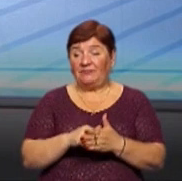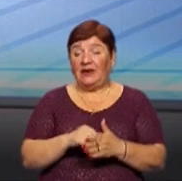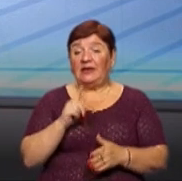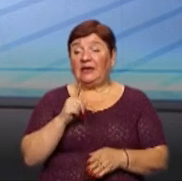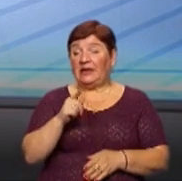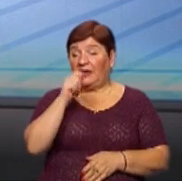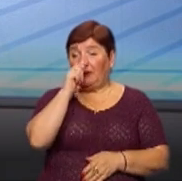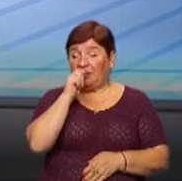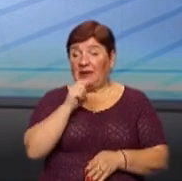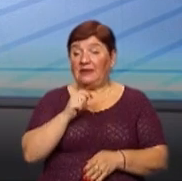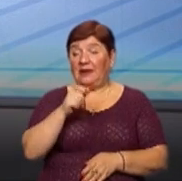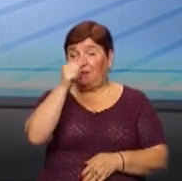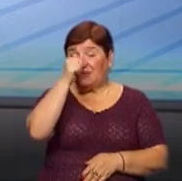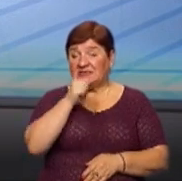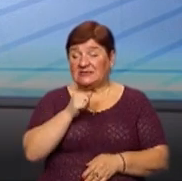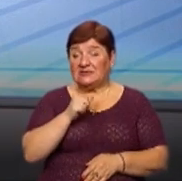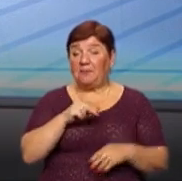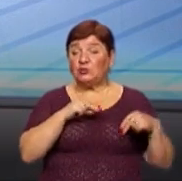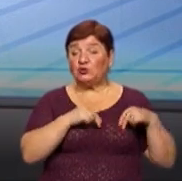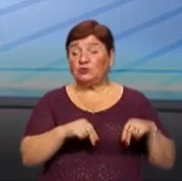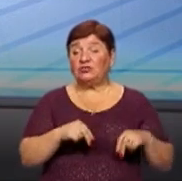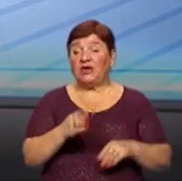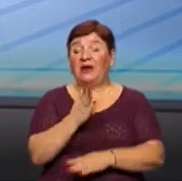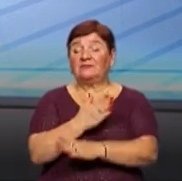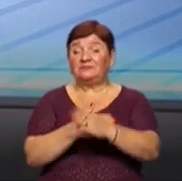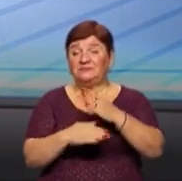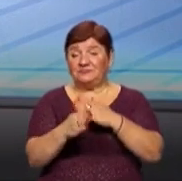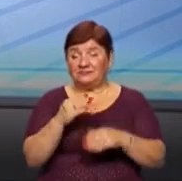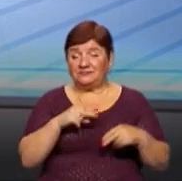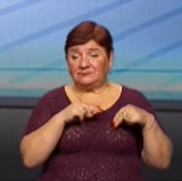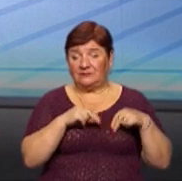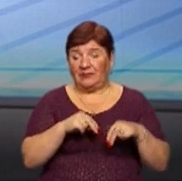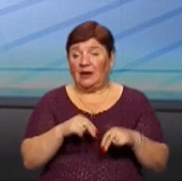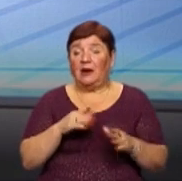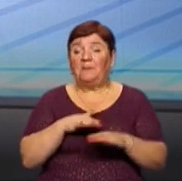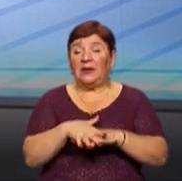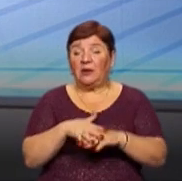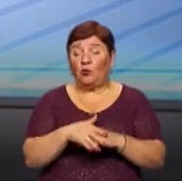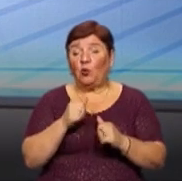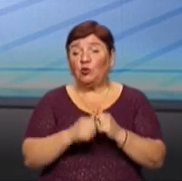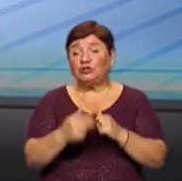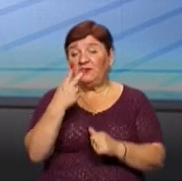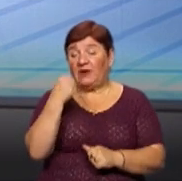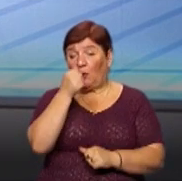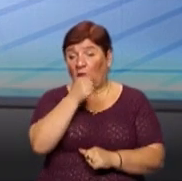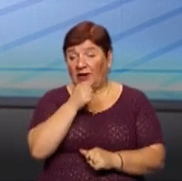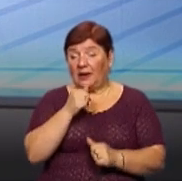були здійснені в квітні місяці, де по працюючих пенсіонерів йшла індексація і працюючі ми робили перерахунки, кожні два роки працюючий пенсіонер має право